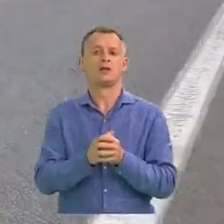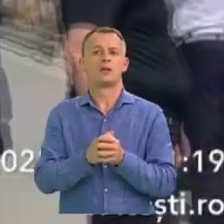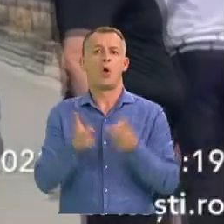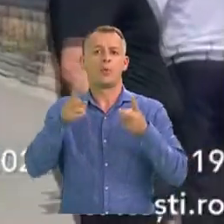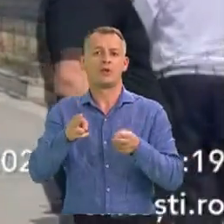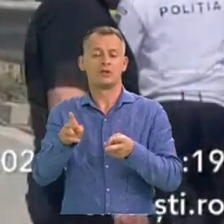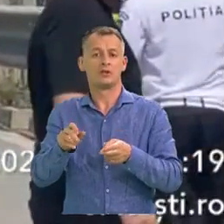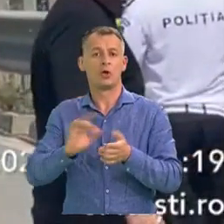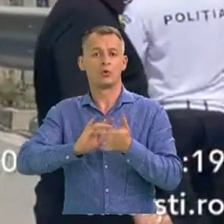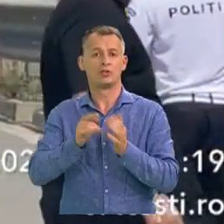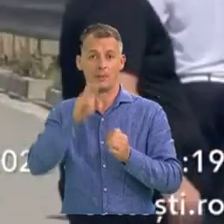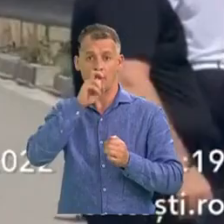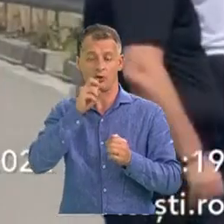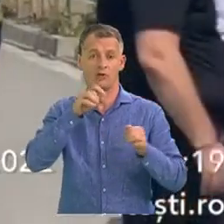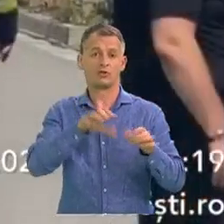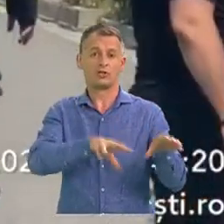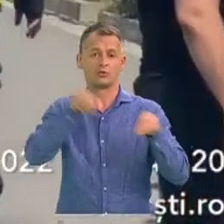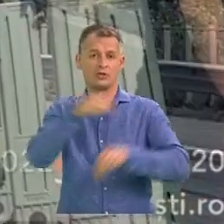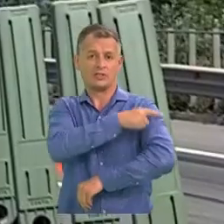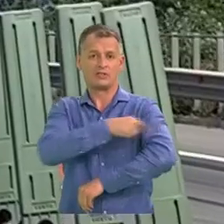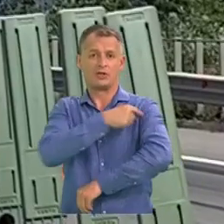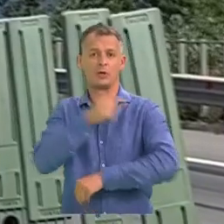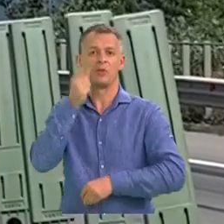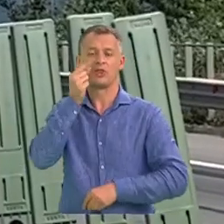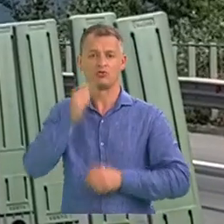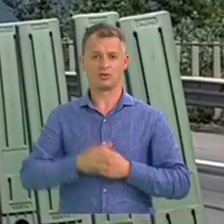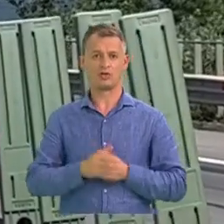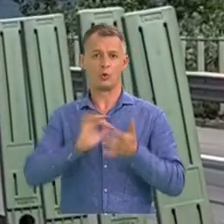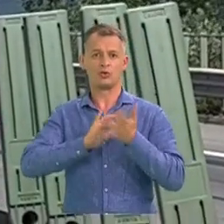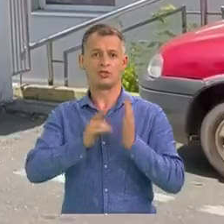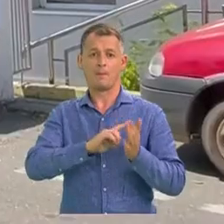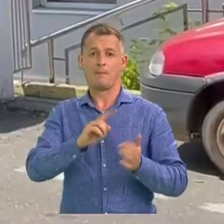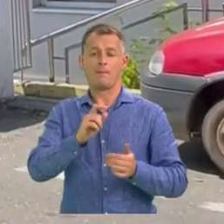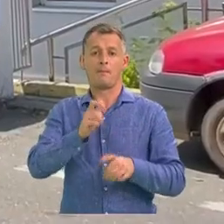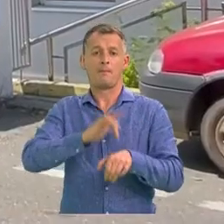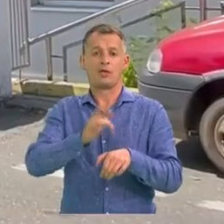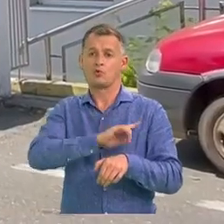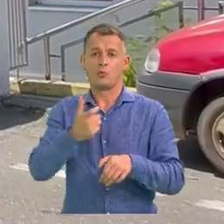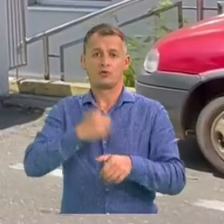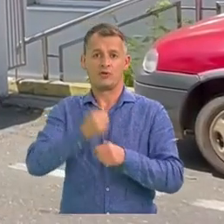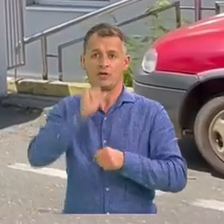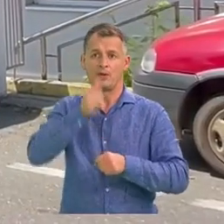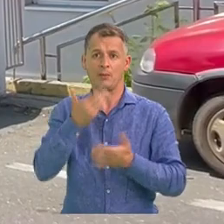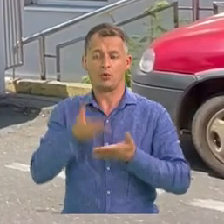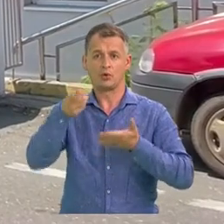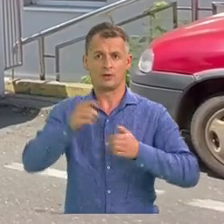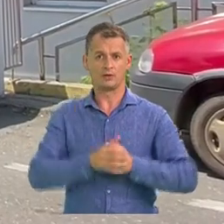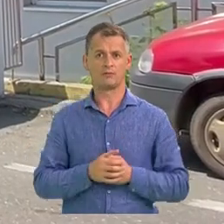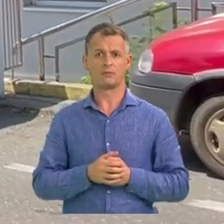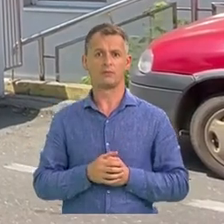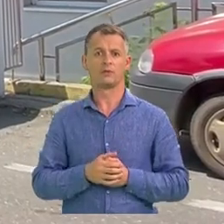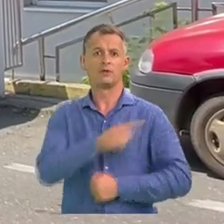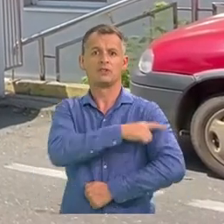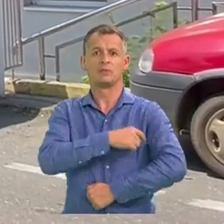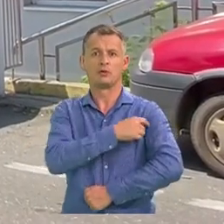Bărbatul a fost transportat la Spitalul Județean din Pitești, însă medicii nu au mai putut face nimic pentru el. Pacientul a fost adus la Spitalul Județean de Urgență Pitești cu un